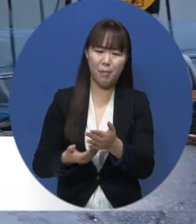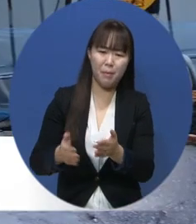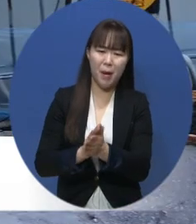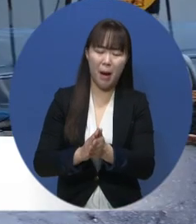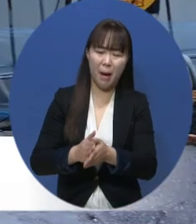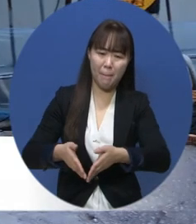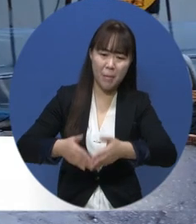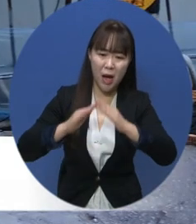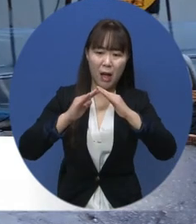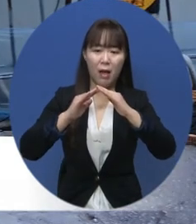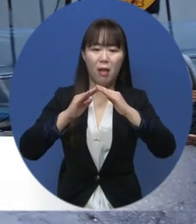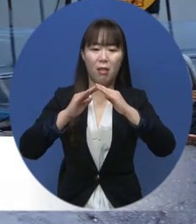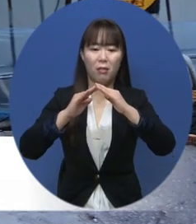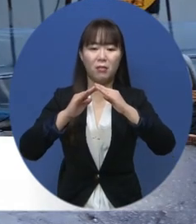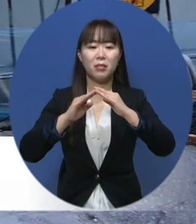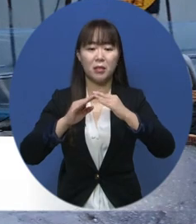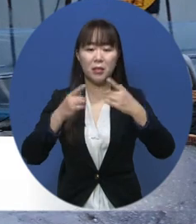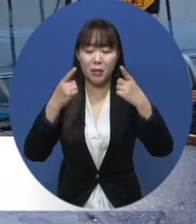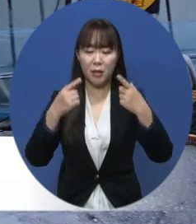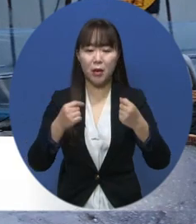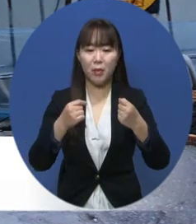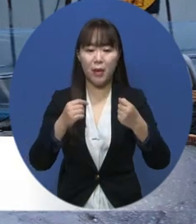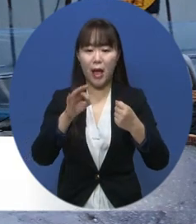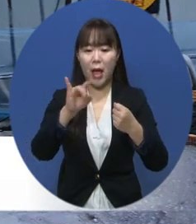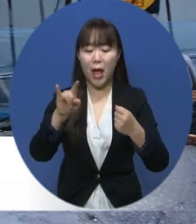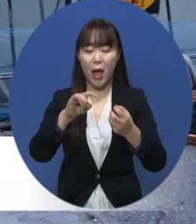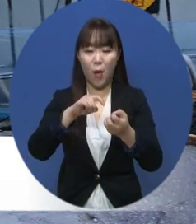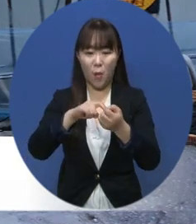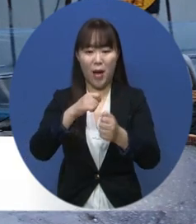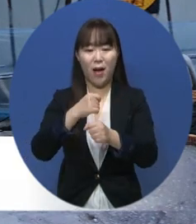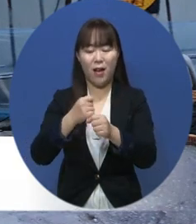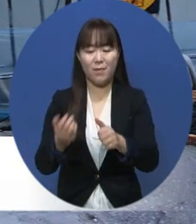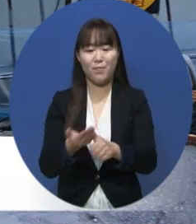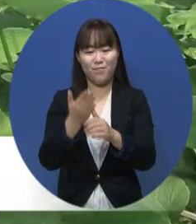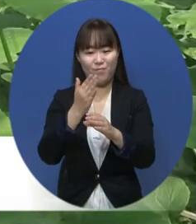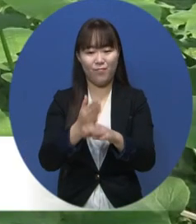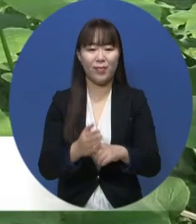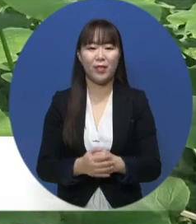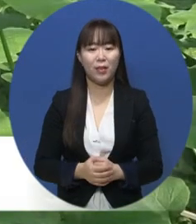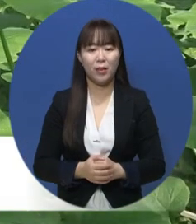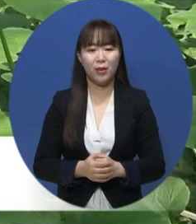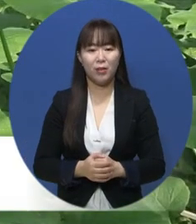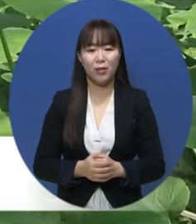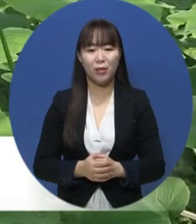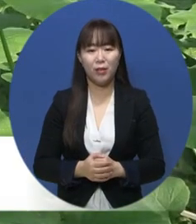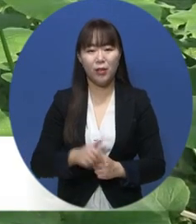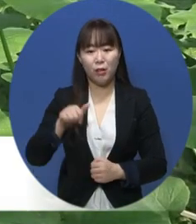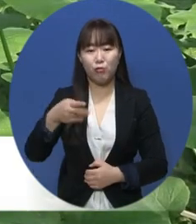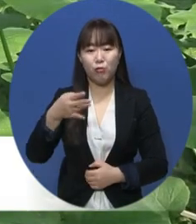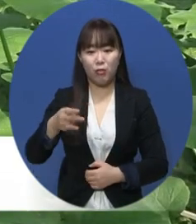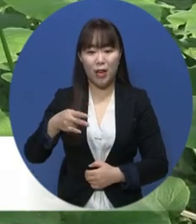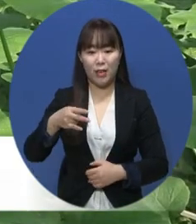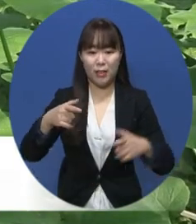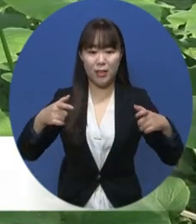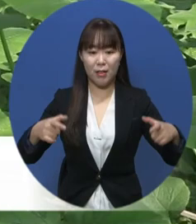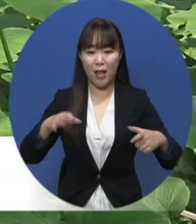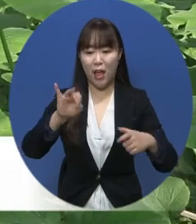안에 복구를 해가지고 이렇게 애호박을 좀 키우고 있습니다. 우리 구례